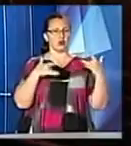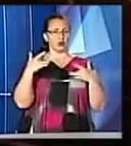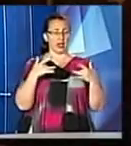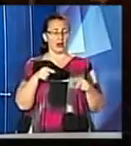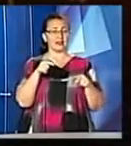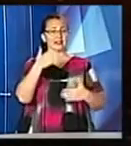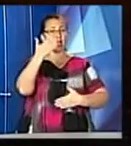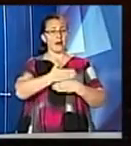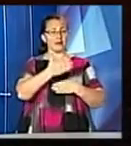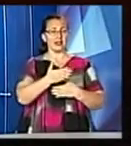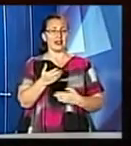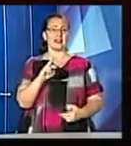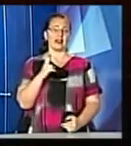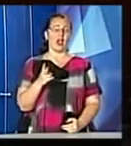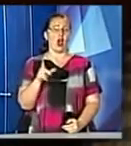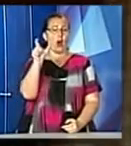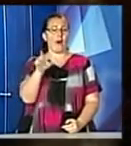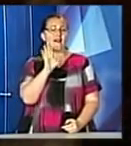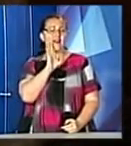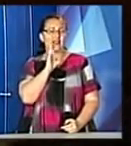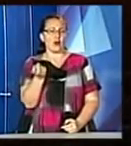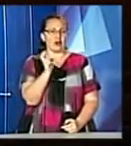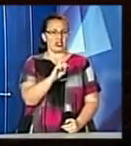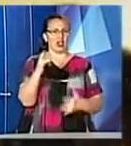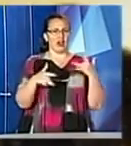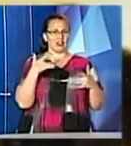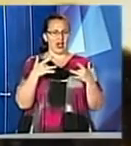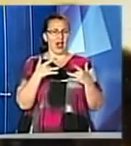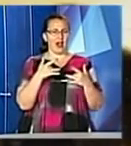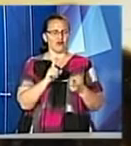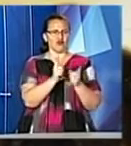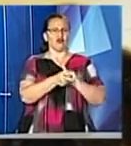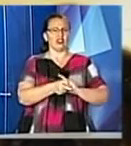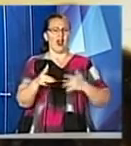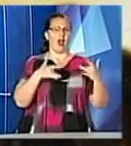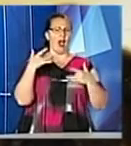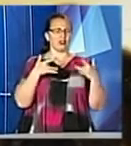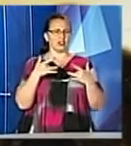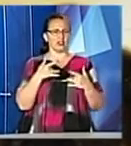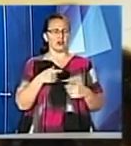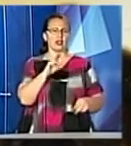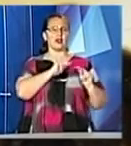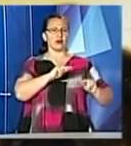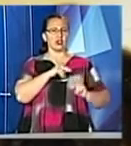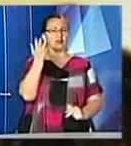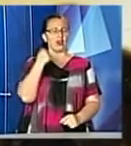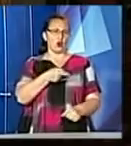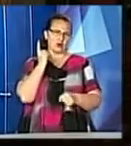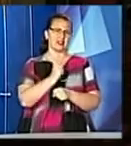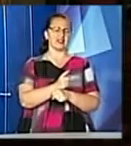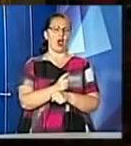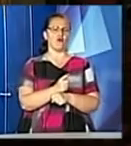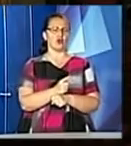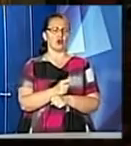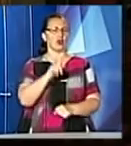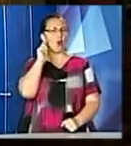дізнається, як вона прийшла у театр, стала актрисою та працювала в часи заборони на українську мову. На постановку театру